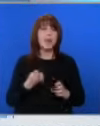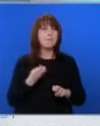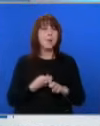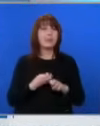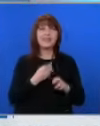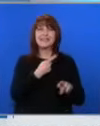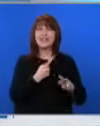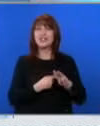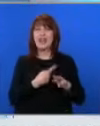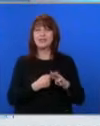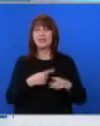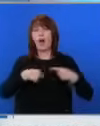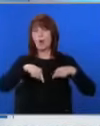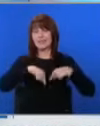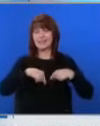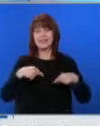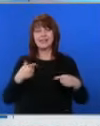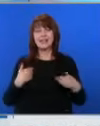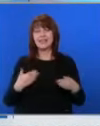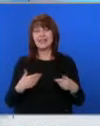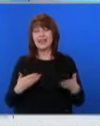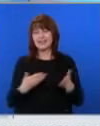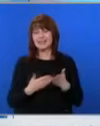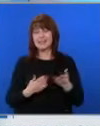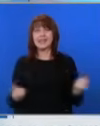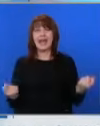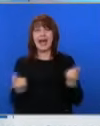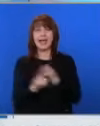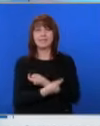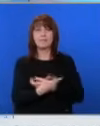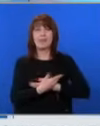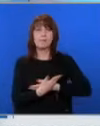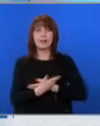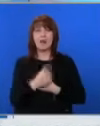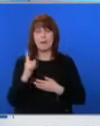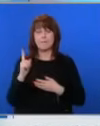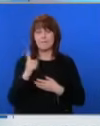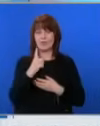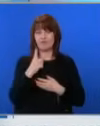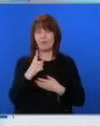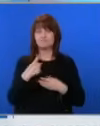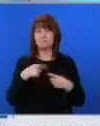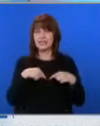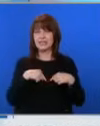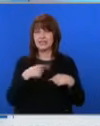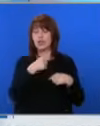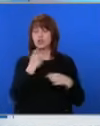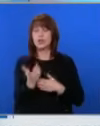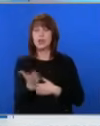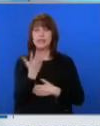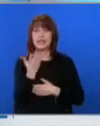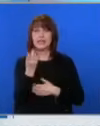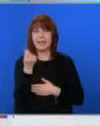Болница Шейново беше осъдена заради разменените бебета. На първа инстанция съдът присъди 100 000 лева обезщетение на едно от пострадалите